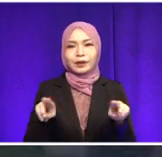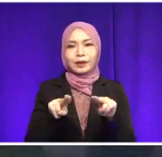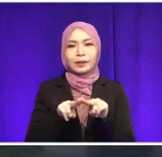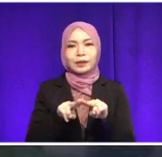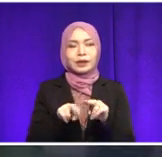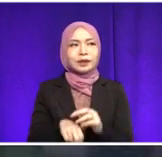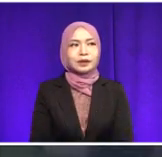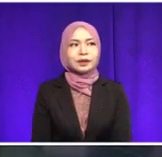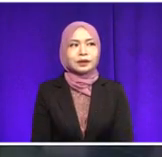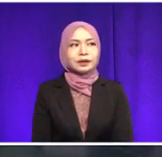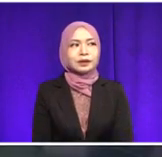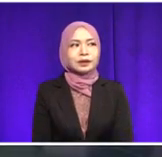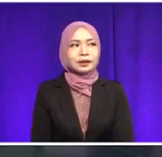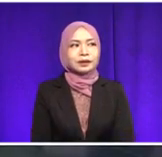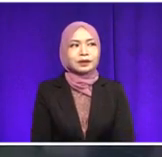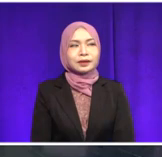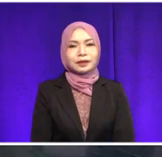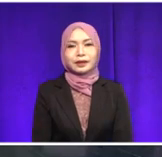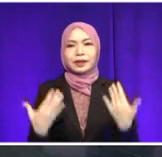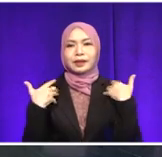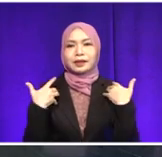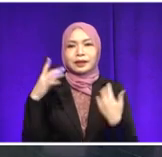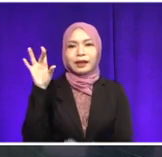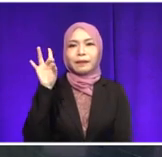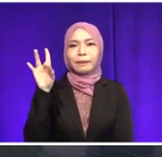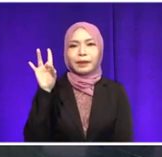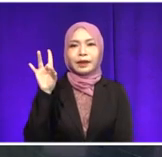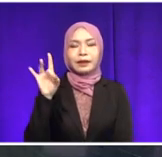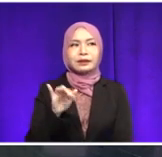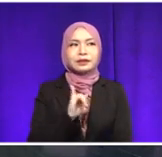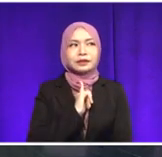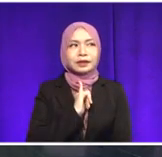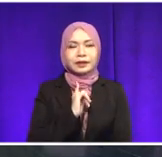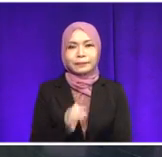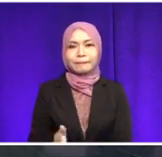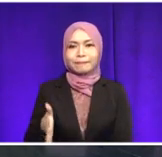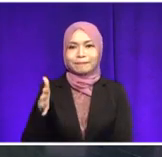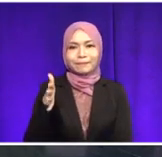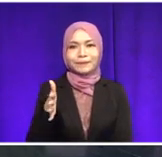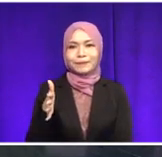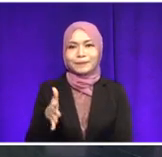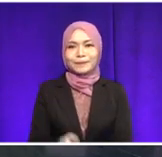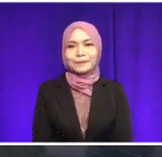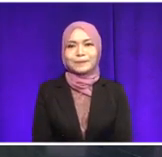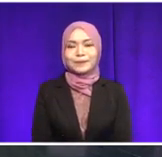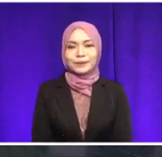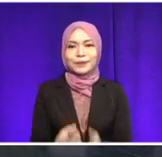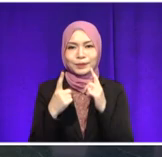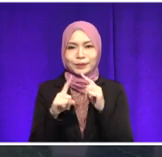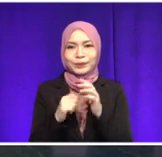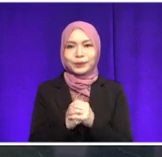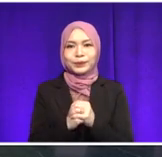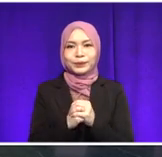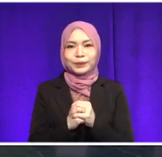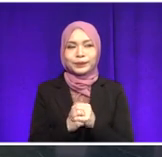aduh oke Ada banyak guys ini ada 8 jadi efek dari kecil yang pertama Dulu Apakah